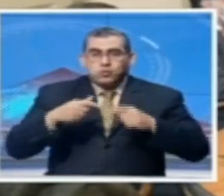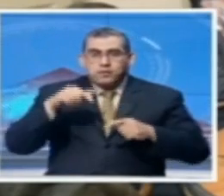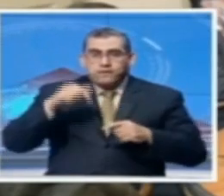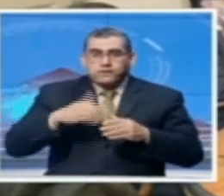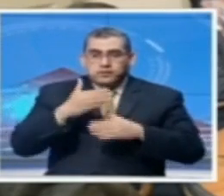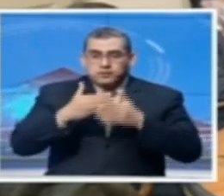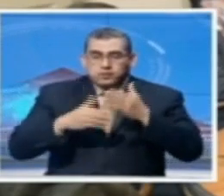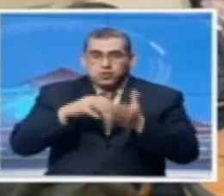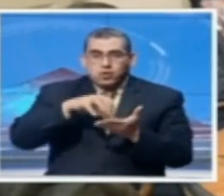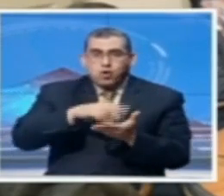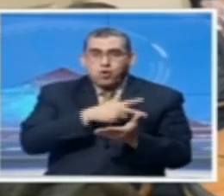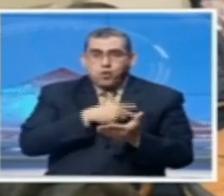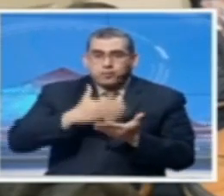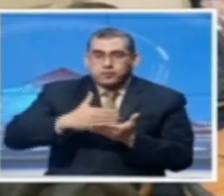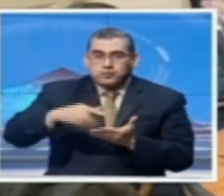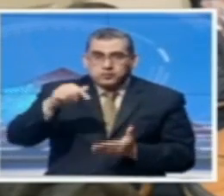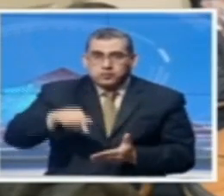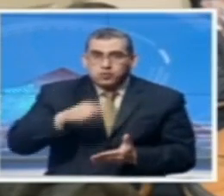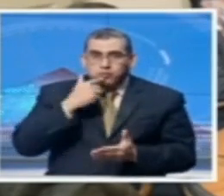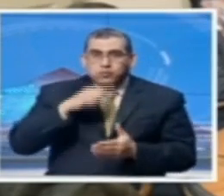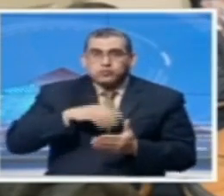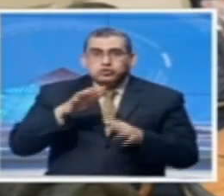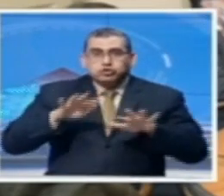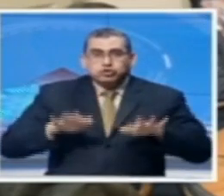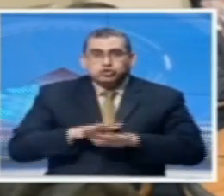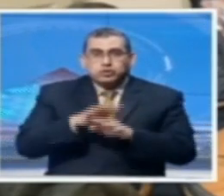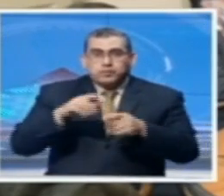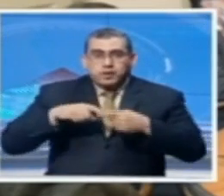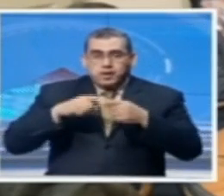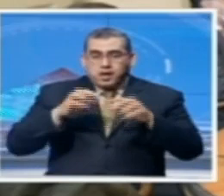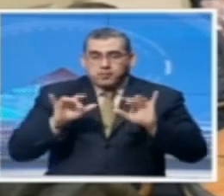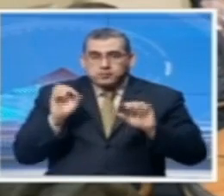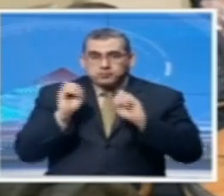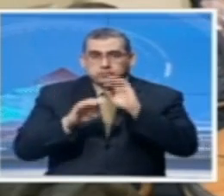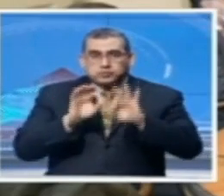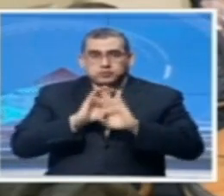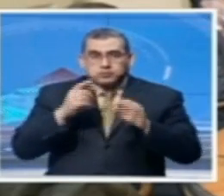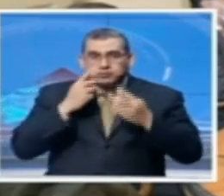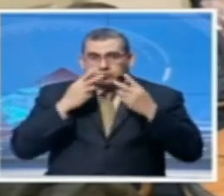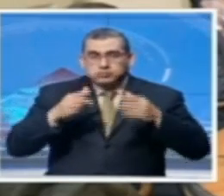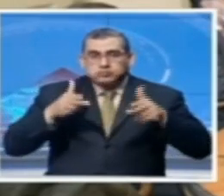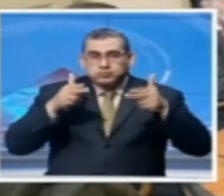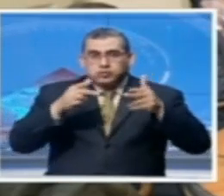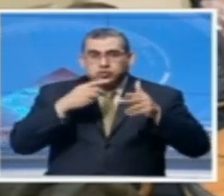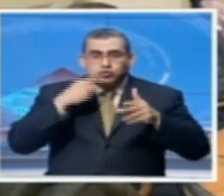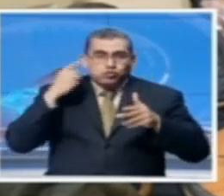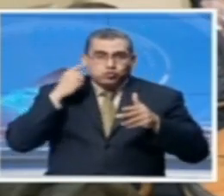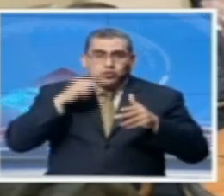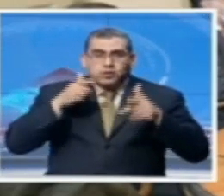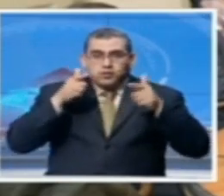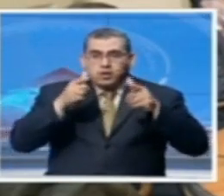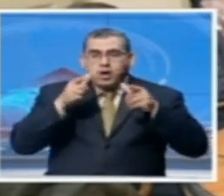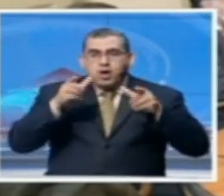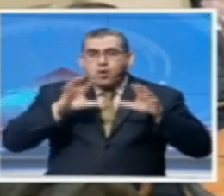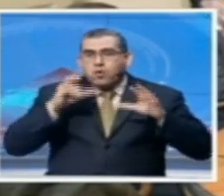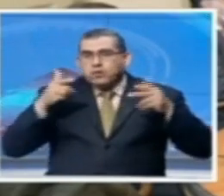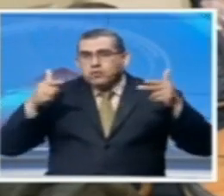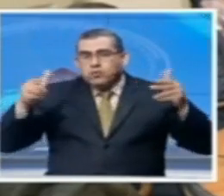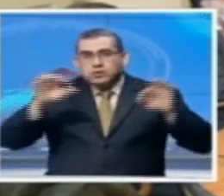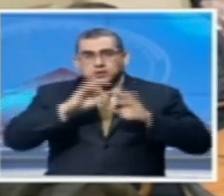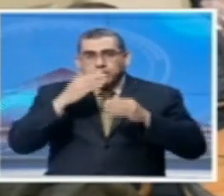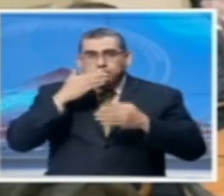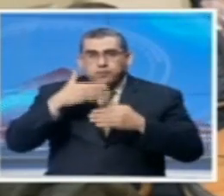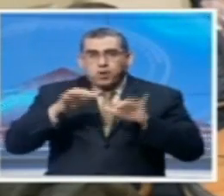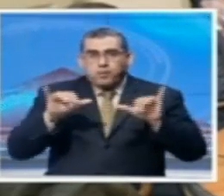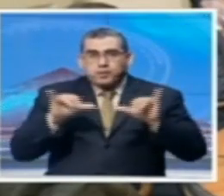لمباني الحي الحكومي كشبكات نقل البيانات والتجهيزات المرئية والصوتية وكاميرات المراقبة